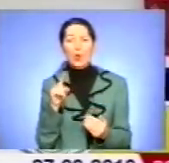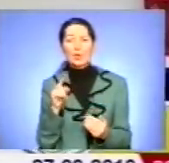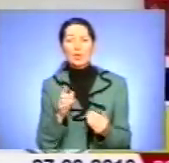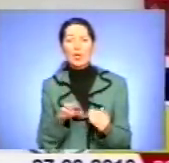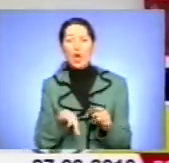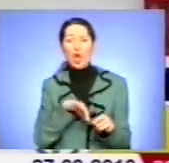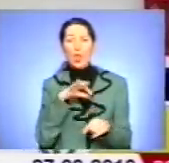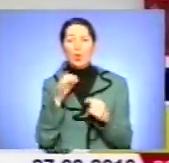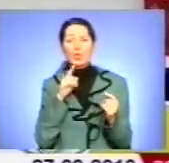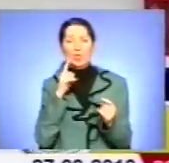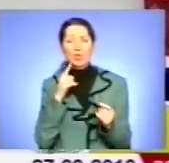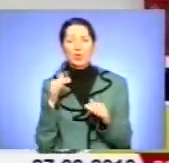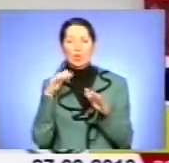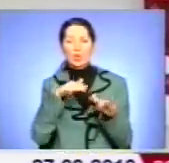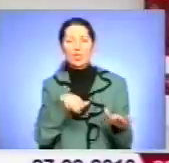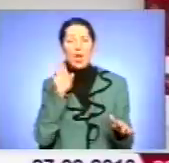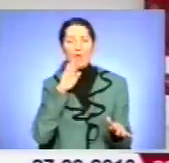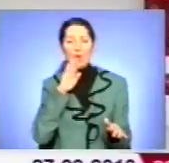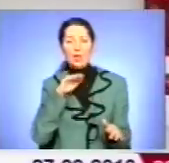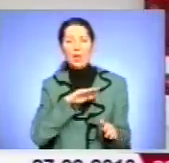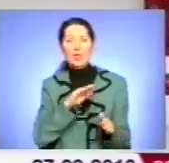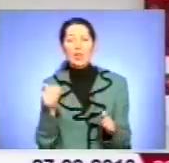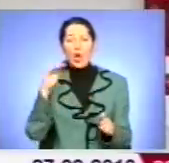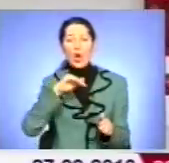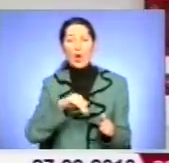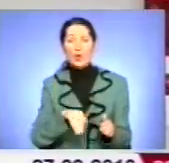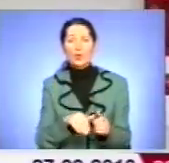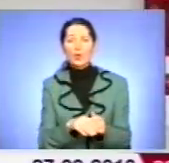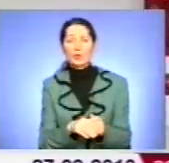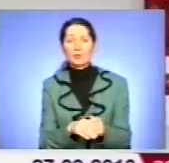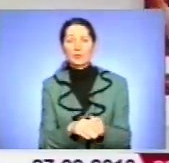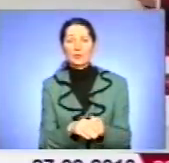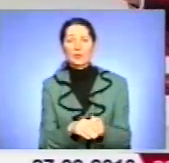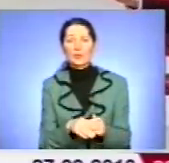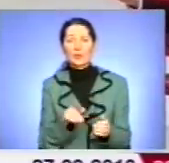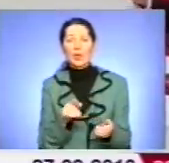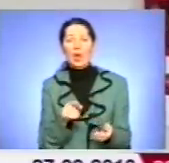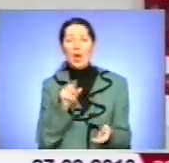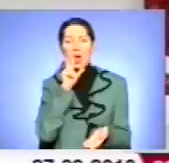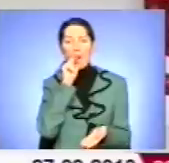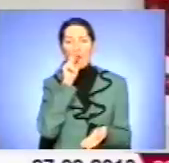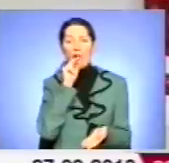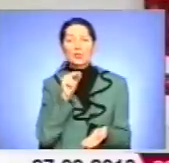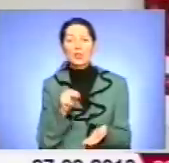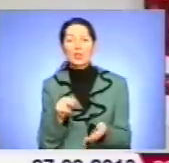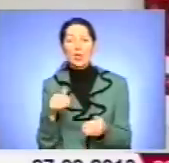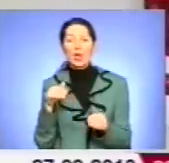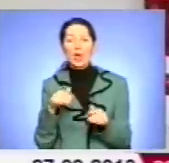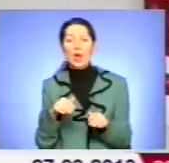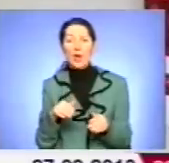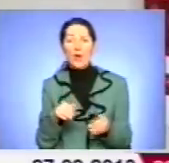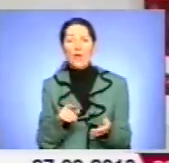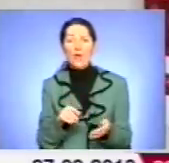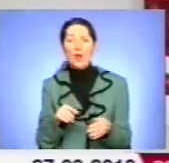попід горою, хлюбочиться качаточка поміж осокою. А качечка випливає з катором за ними,